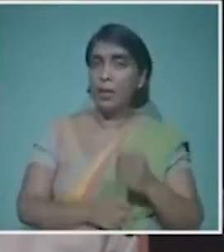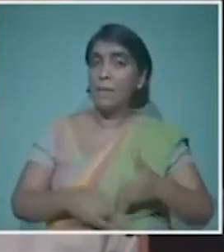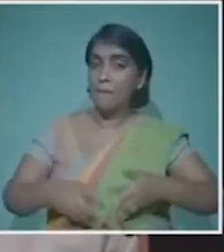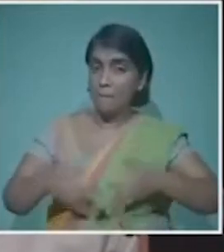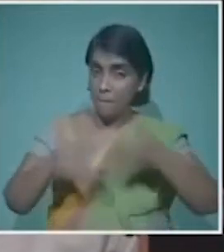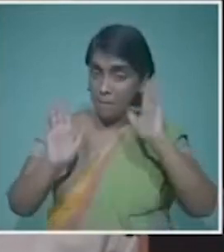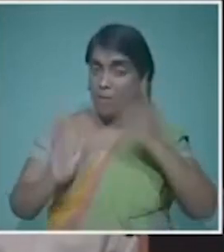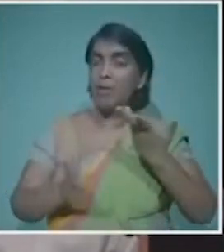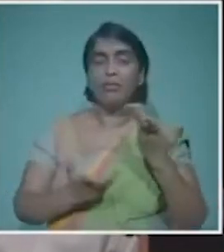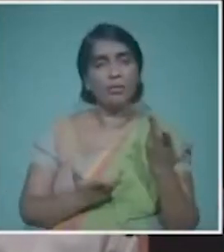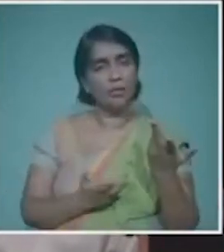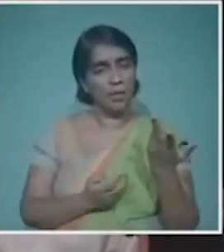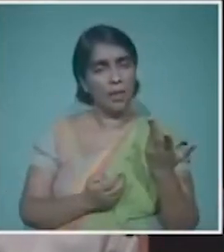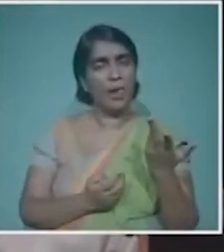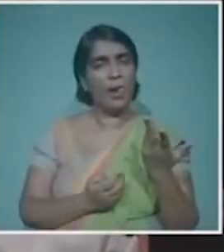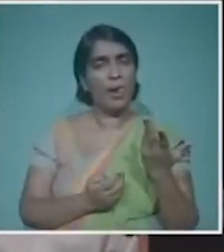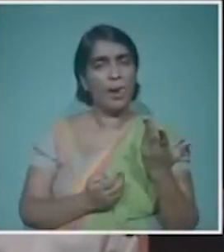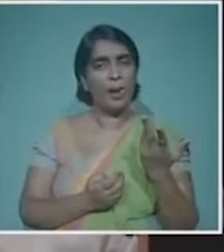යනවා කියලා මේ